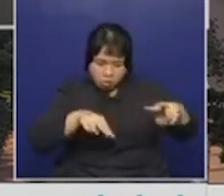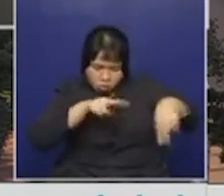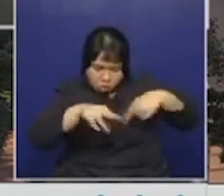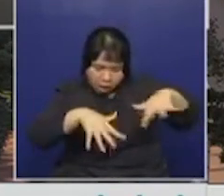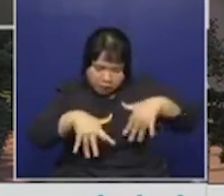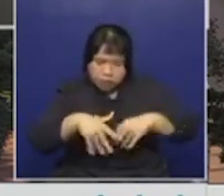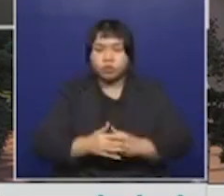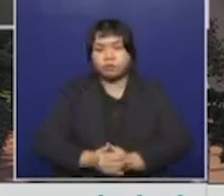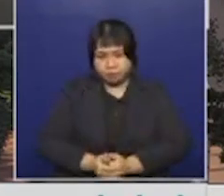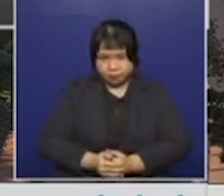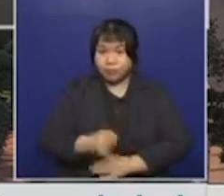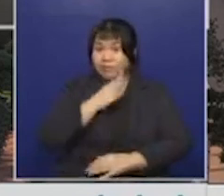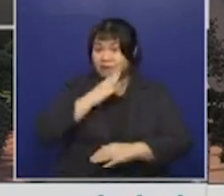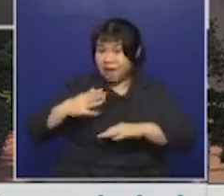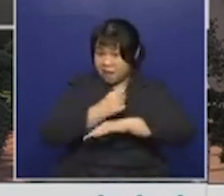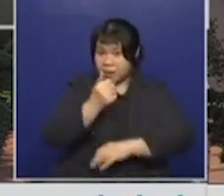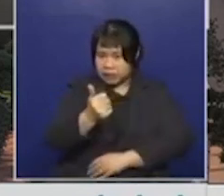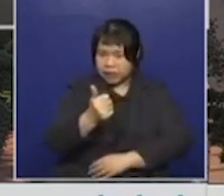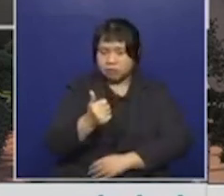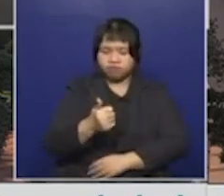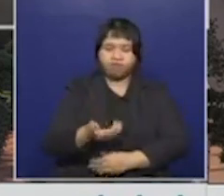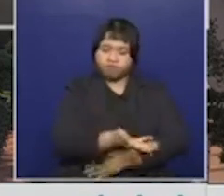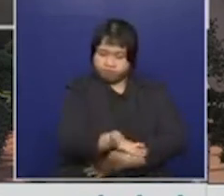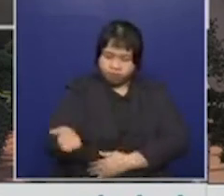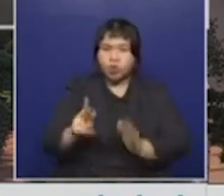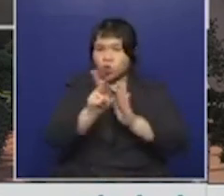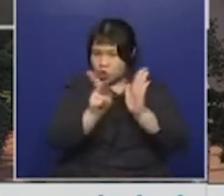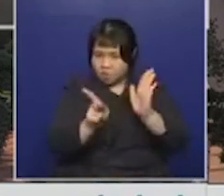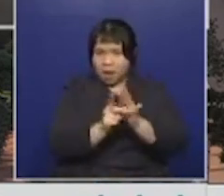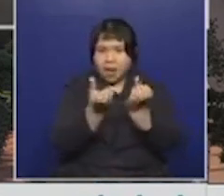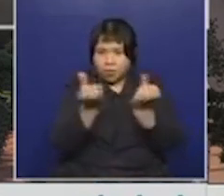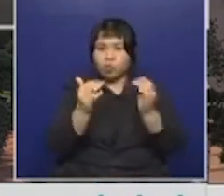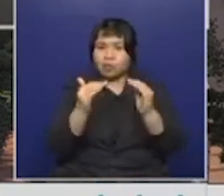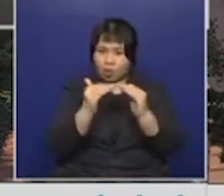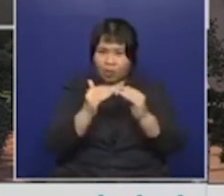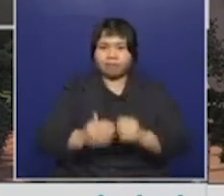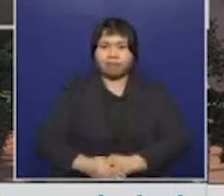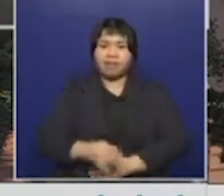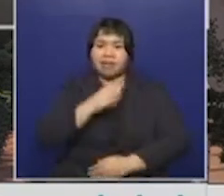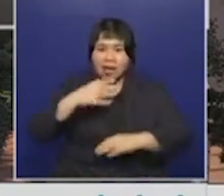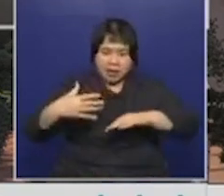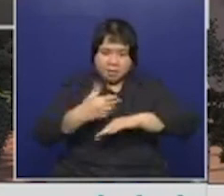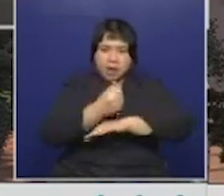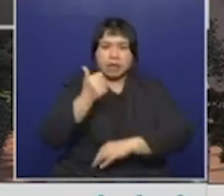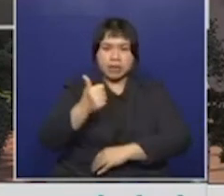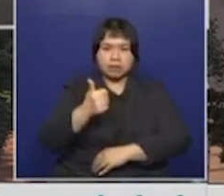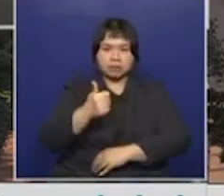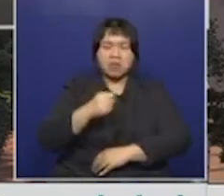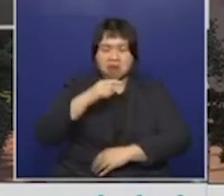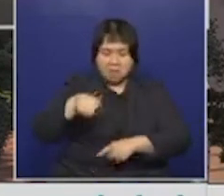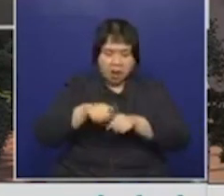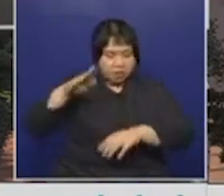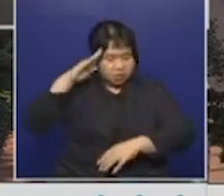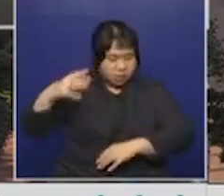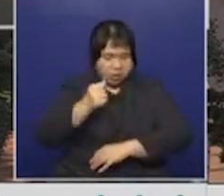ชนถ้าการเมืองดีทุกคนจะอยู่ภายใต้กฎหมายแล้วทำเดียวกันและถ้าการเมืองดีประเทศนี้คงไม่เกิดแล้วประหาร